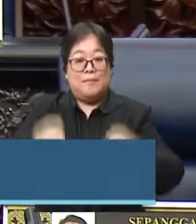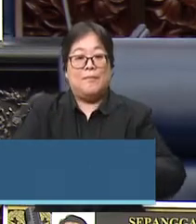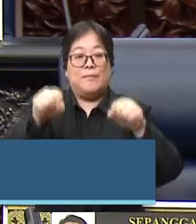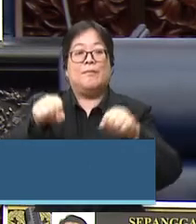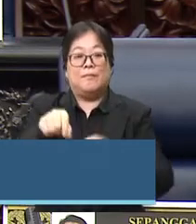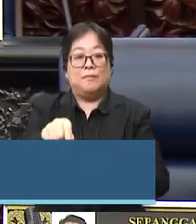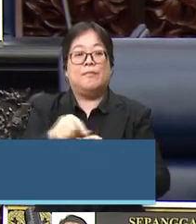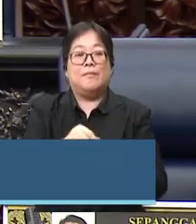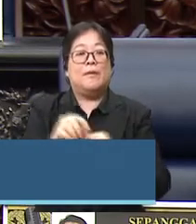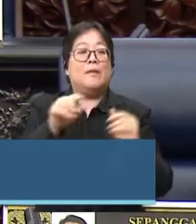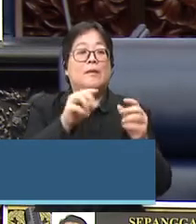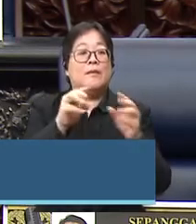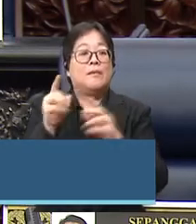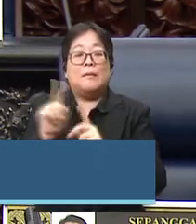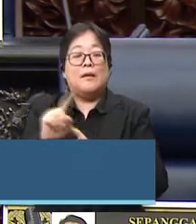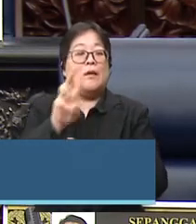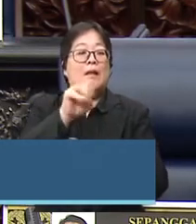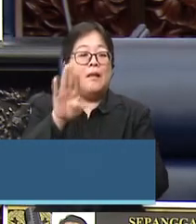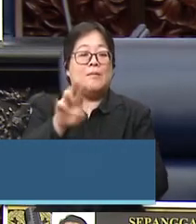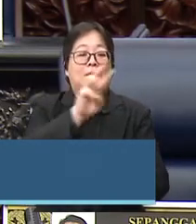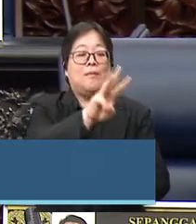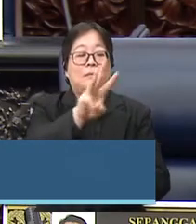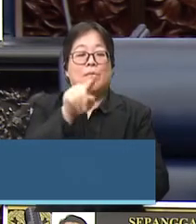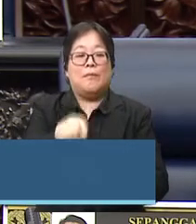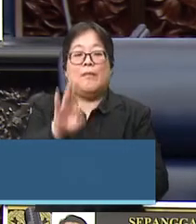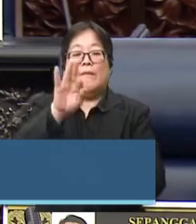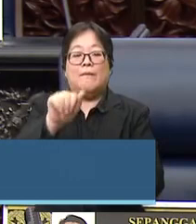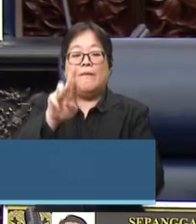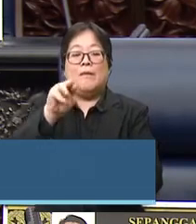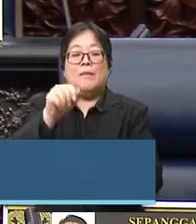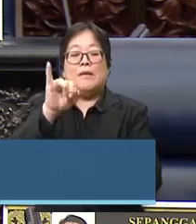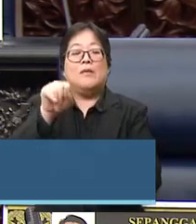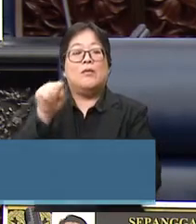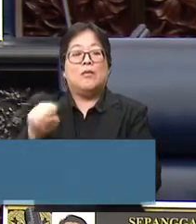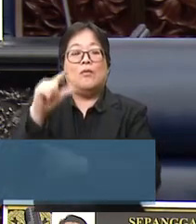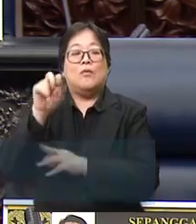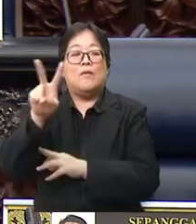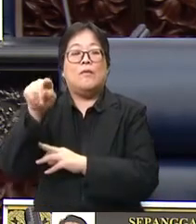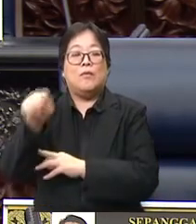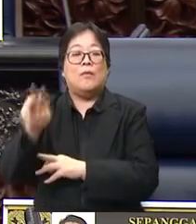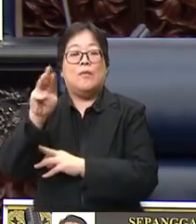didapati di laman sesawang www.farmasi.gov.my.